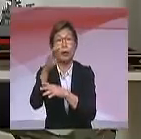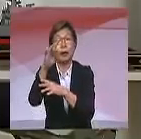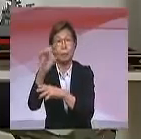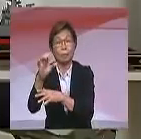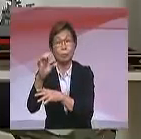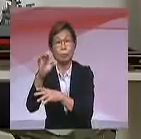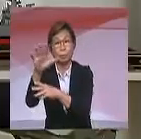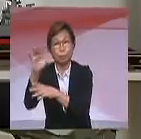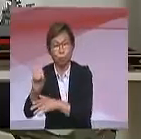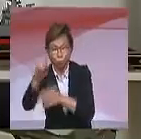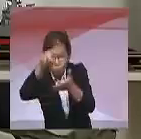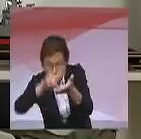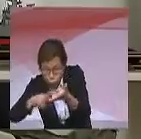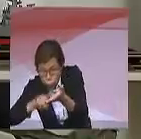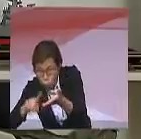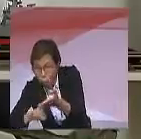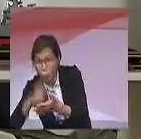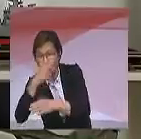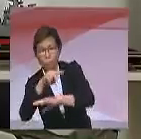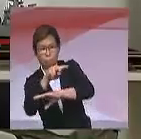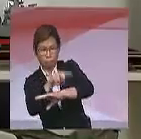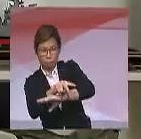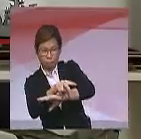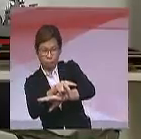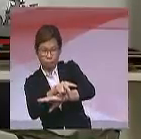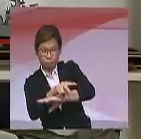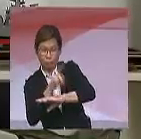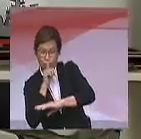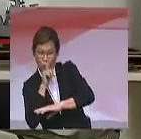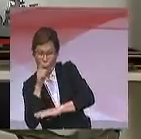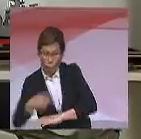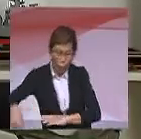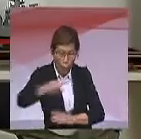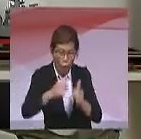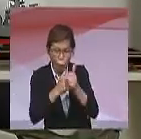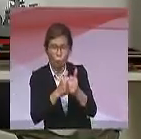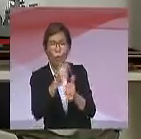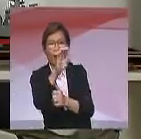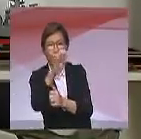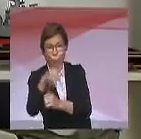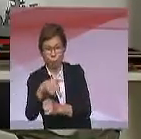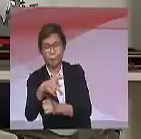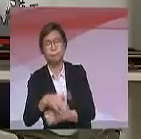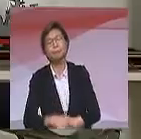58,850 pemeriksaan bagi memantau dan menguatkuasakan SOP pematuhan